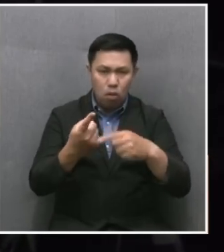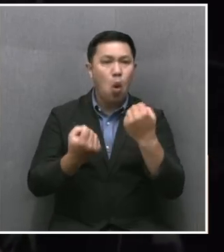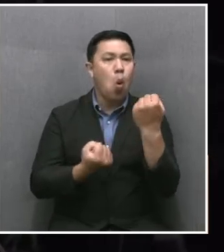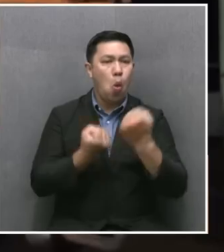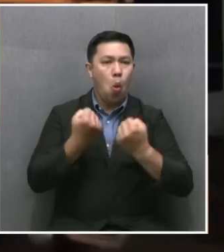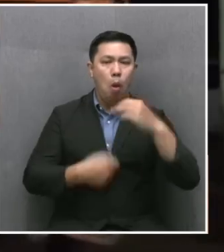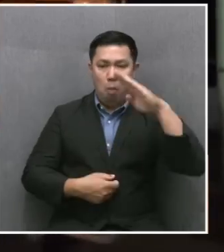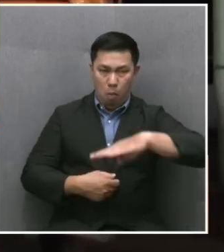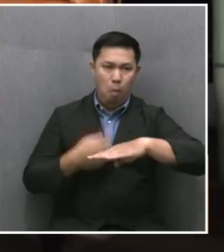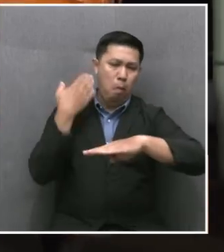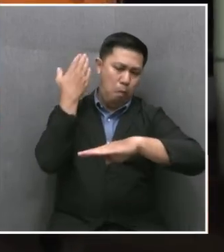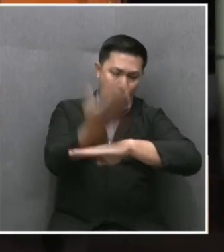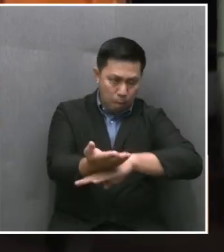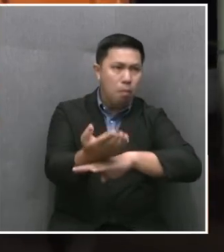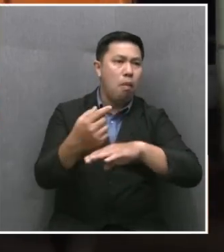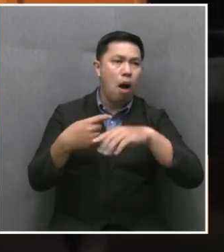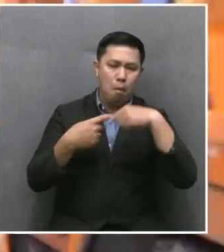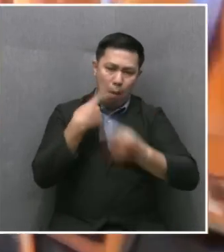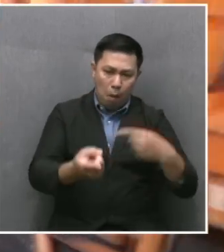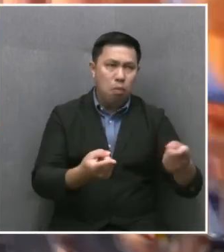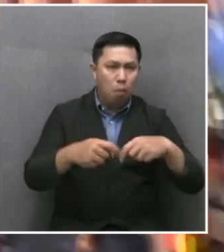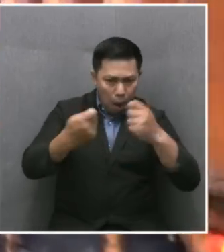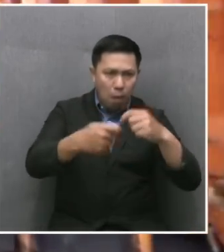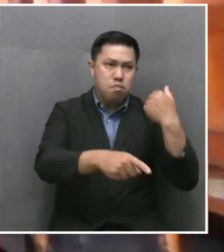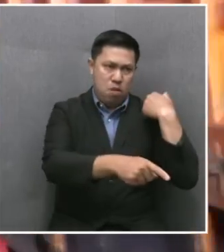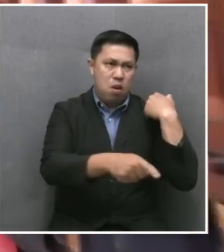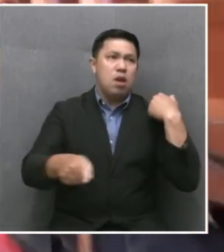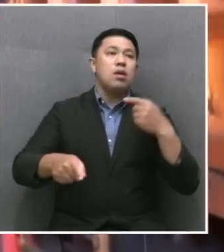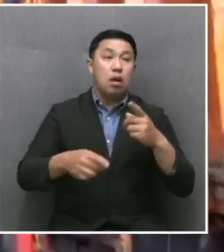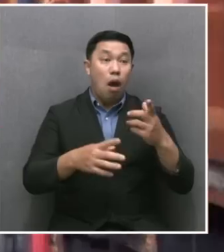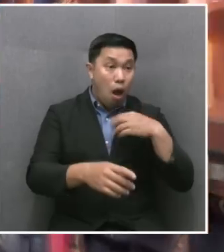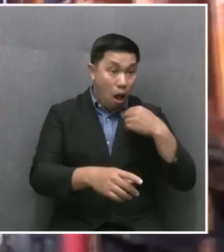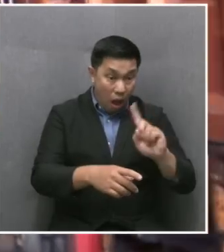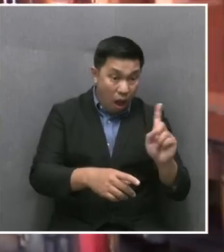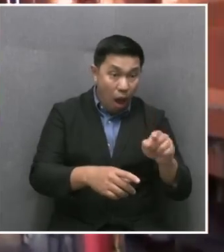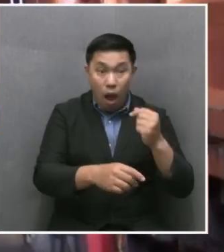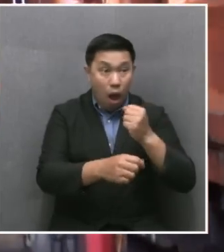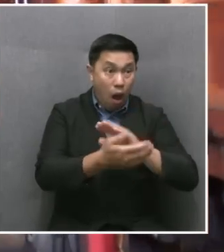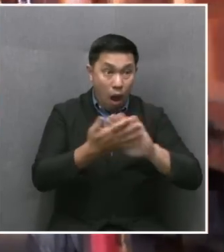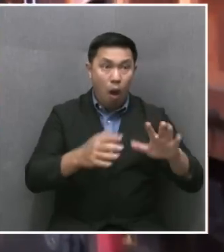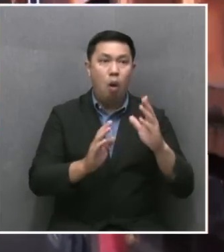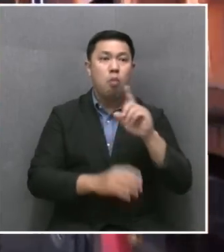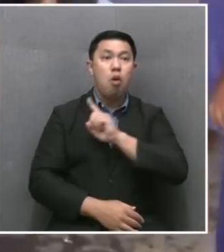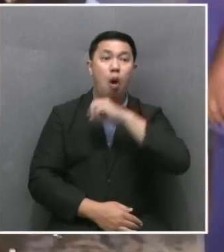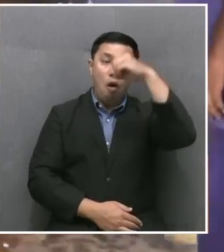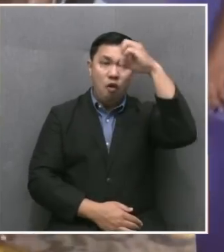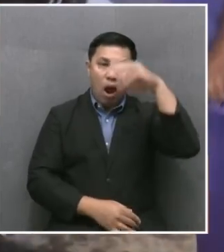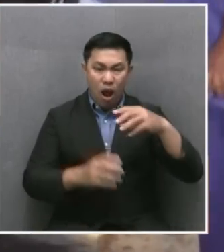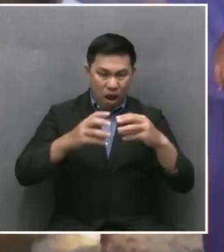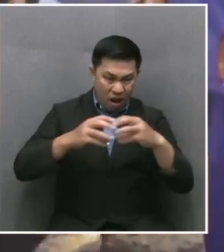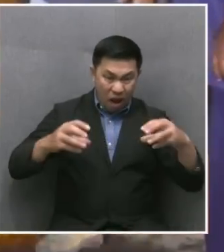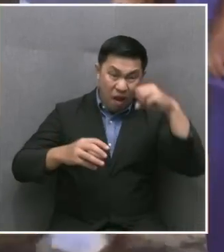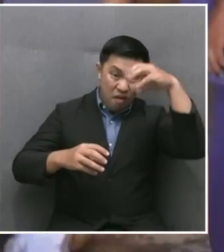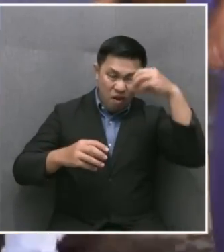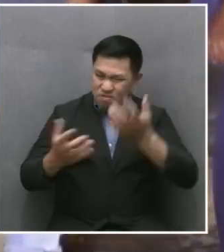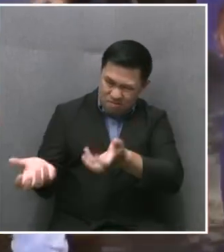กว้างหลังจากที่เกิดเหตุค่ะเจ้าหน้าที่ได้เร่งนำเสาไฟออกจากถนนเพื่อเปิดเส้นทางการจราจรแล้ว